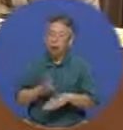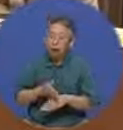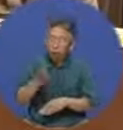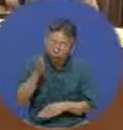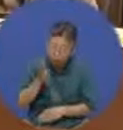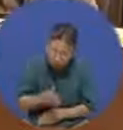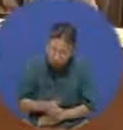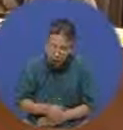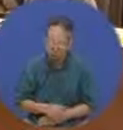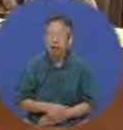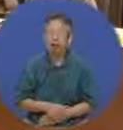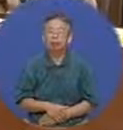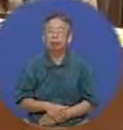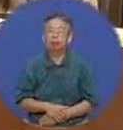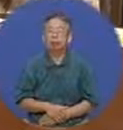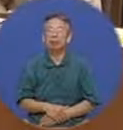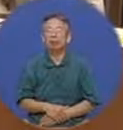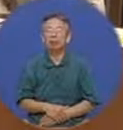ました。 どうもありがとうございました。